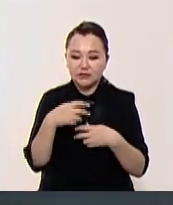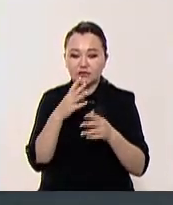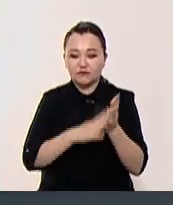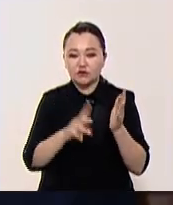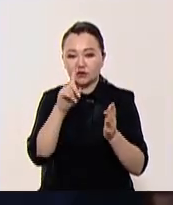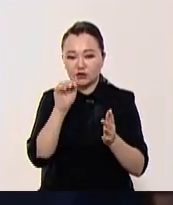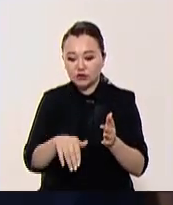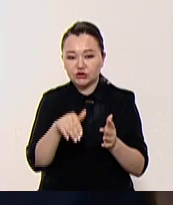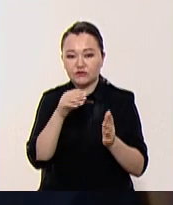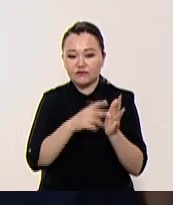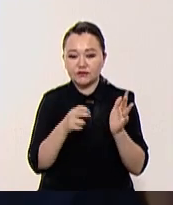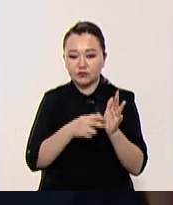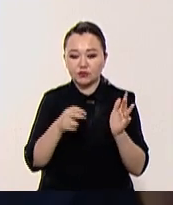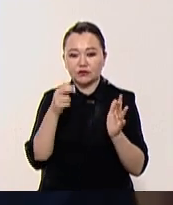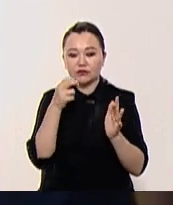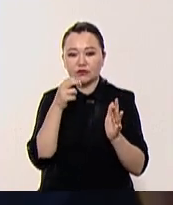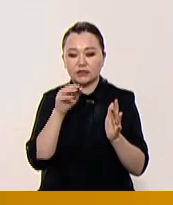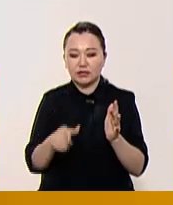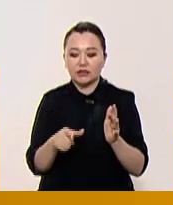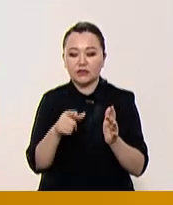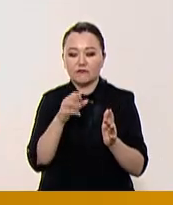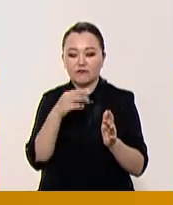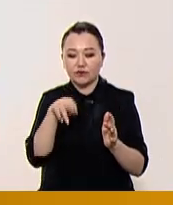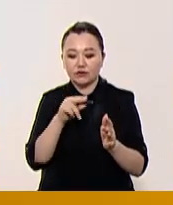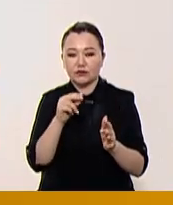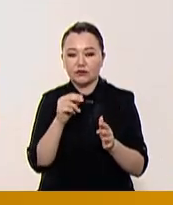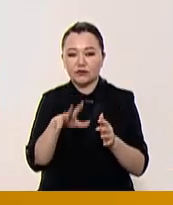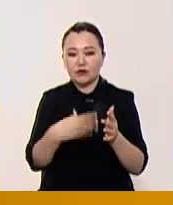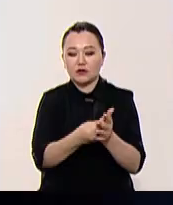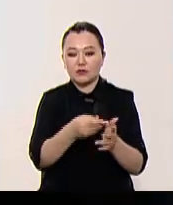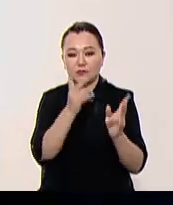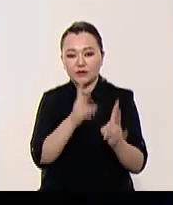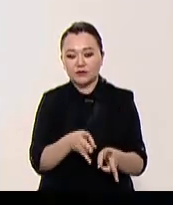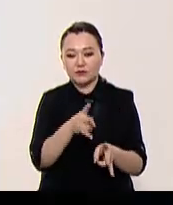91 890 тенге фонд компенсации потерпевшим.